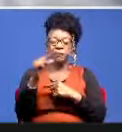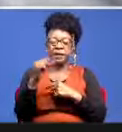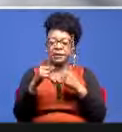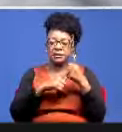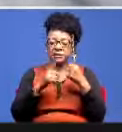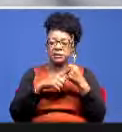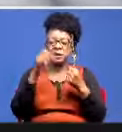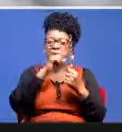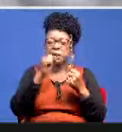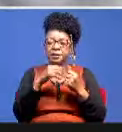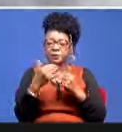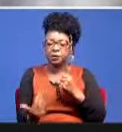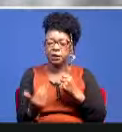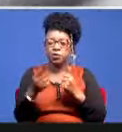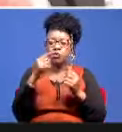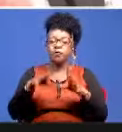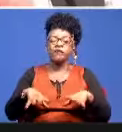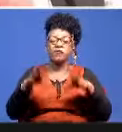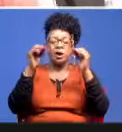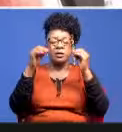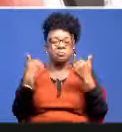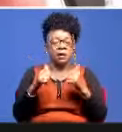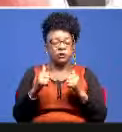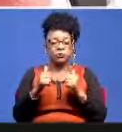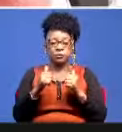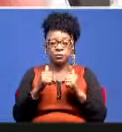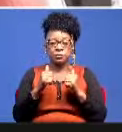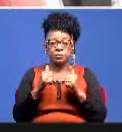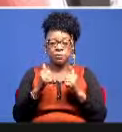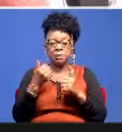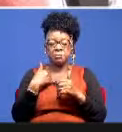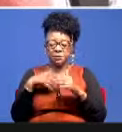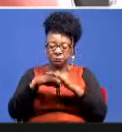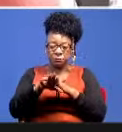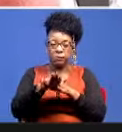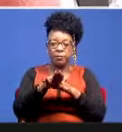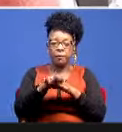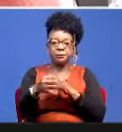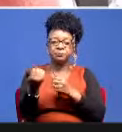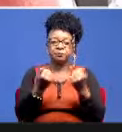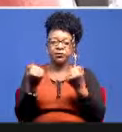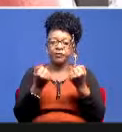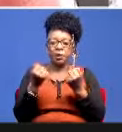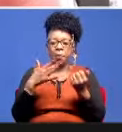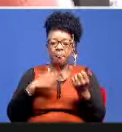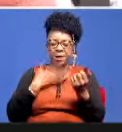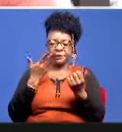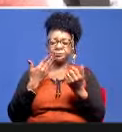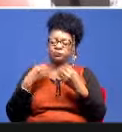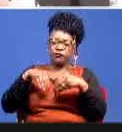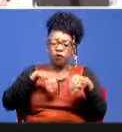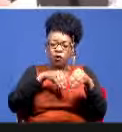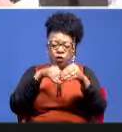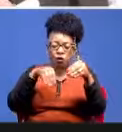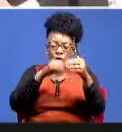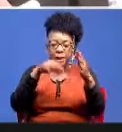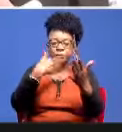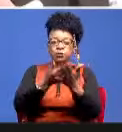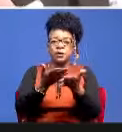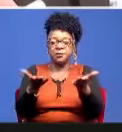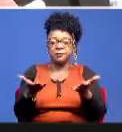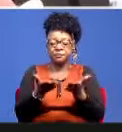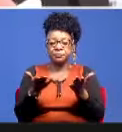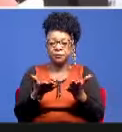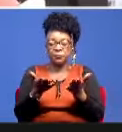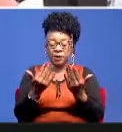who has not been found so far. Sasa nikaingia kwa gari yangu, nikaifuatilia mpaka hapa.